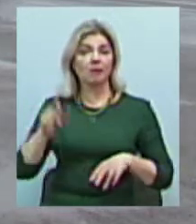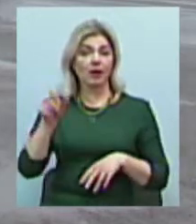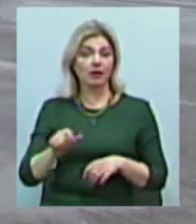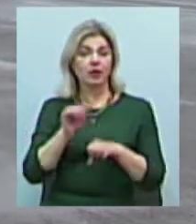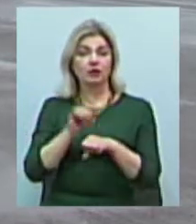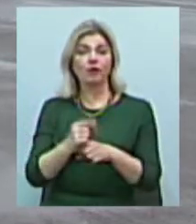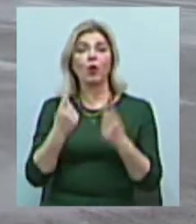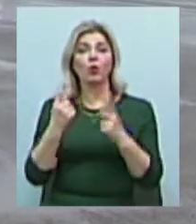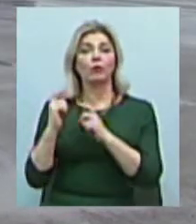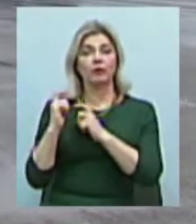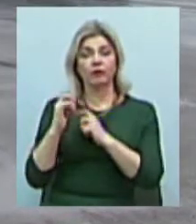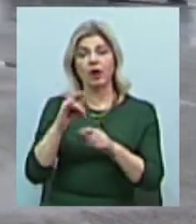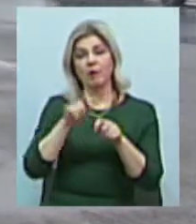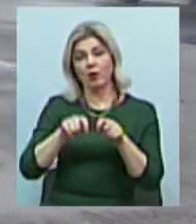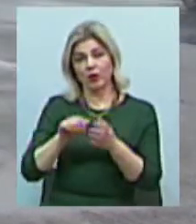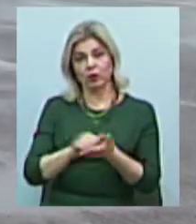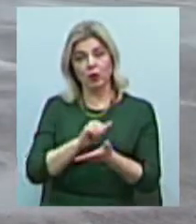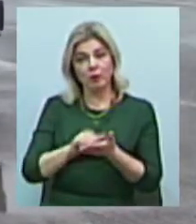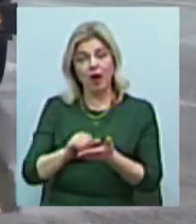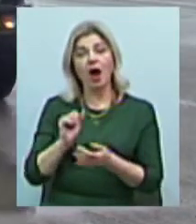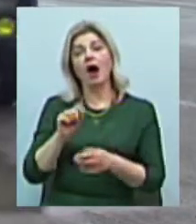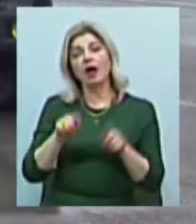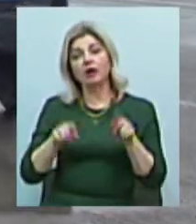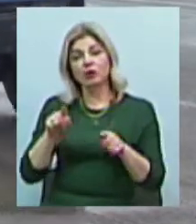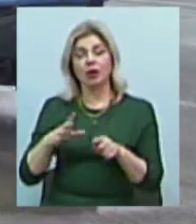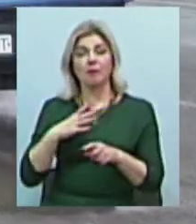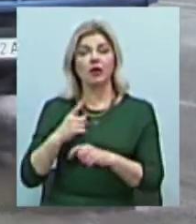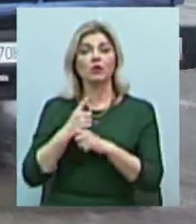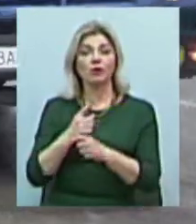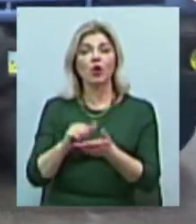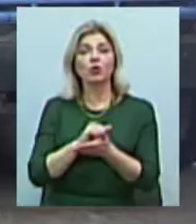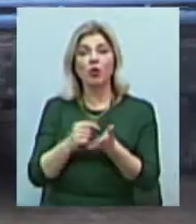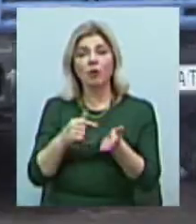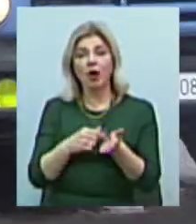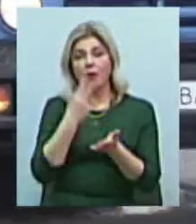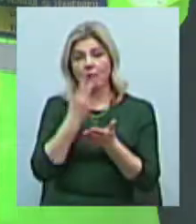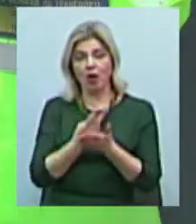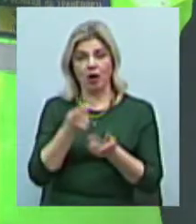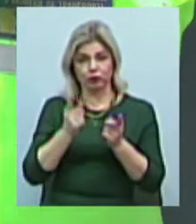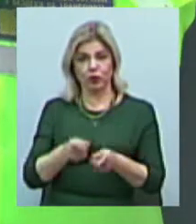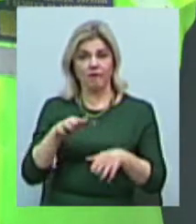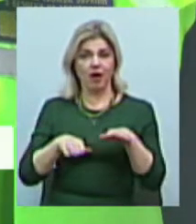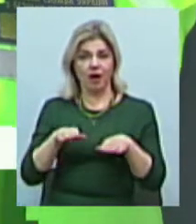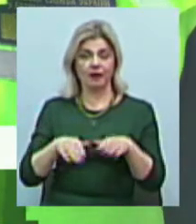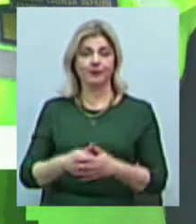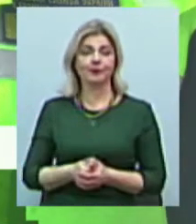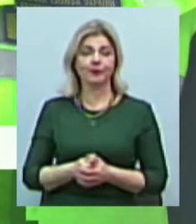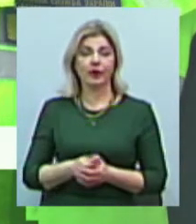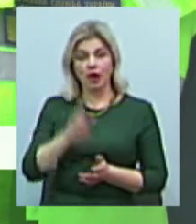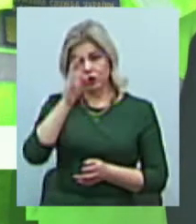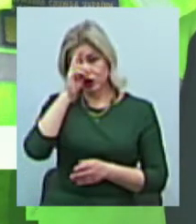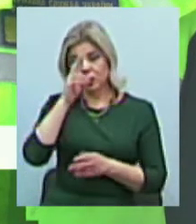великі вантажівки і перевіряли документи. Інколи навіть в супроводжувальних паперах вказана реальна вага. Здійснюємо державний контроль